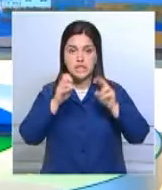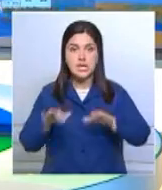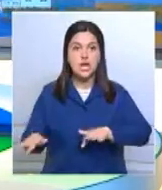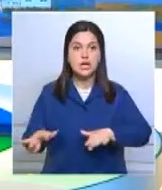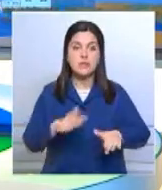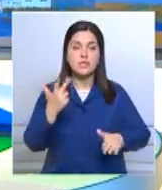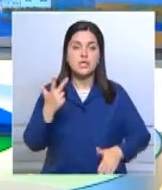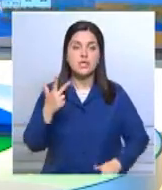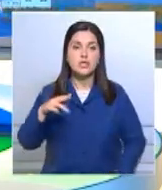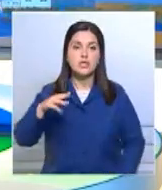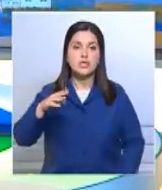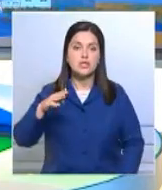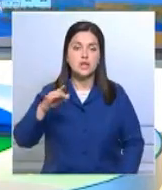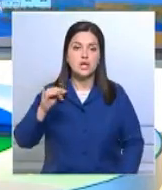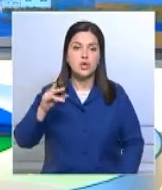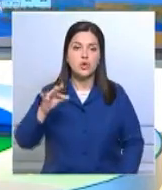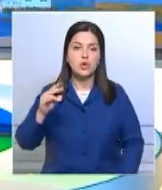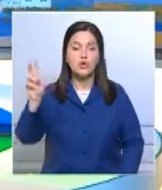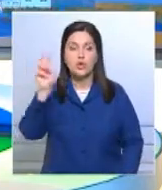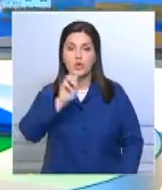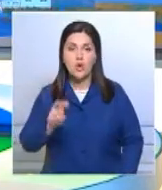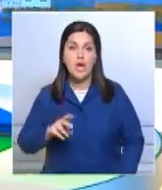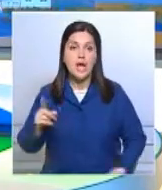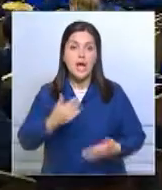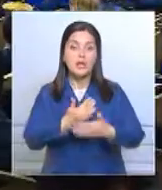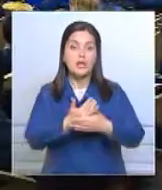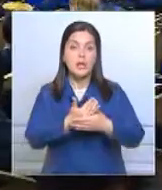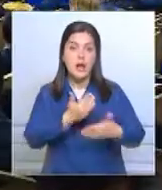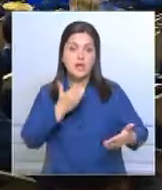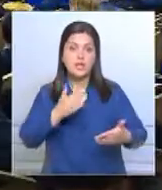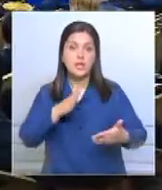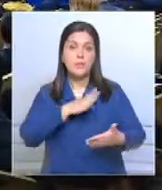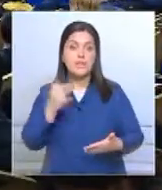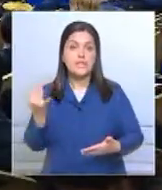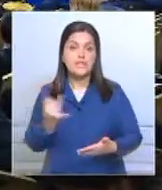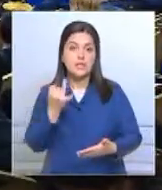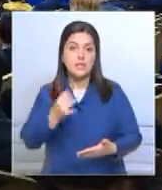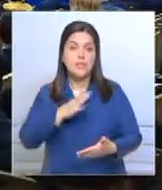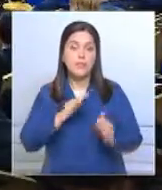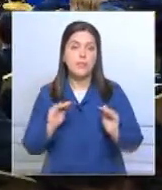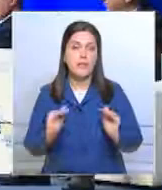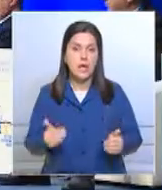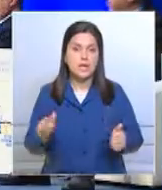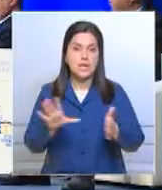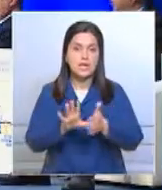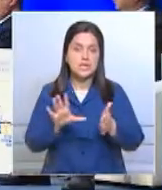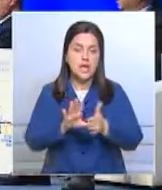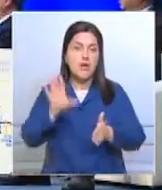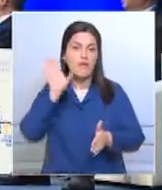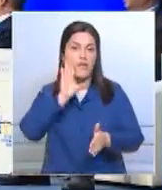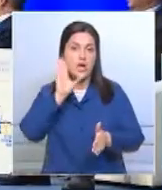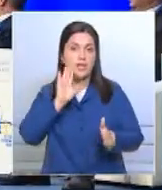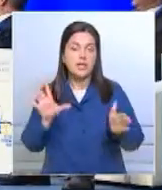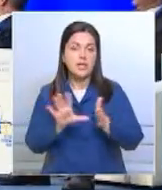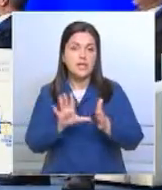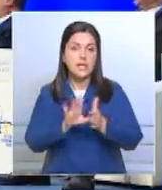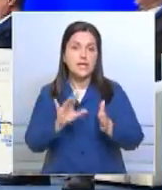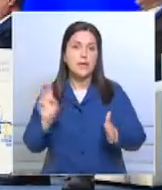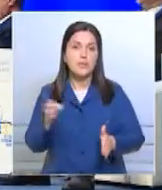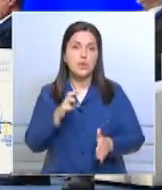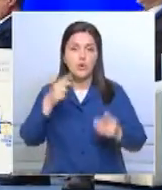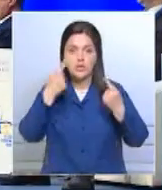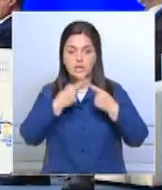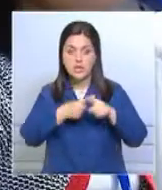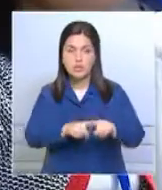составили три триллиона долларов если раньше особый интерес представляли малая энергетика гидроэнергетика и биотехнологии